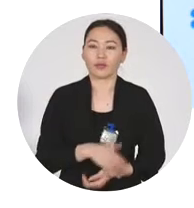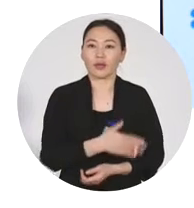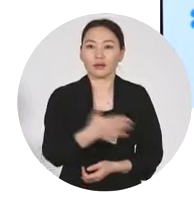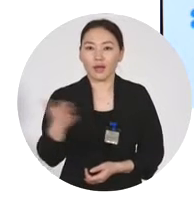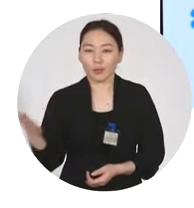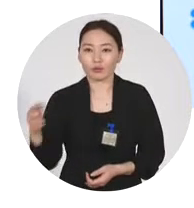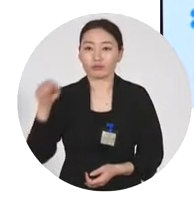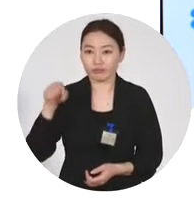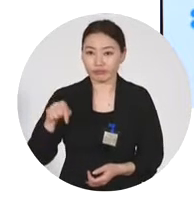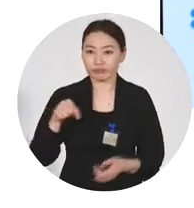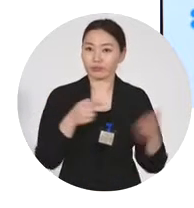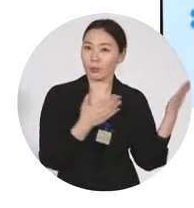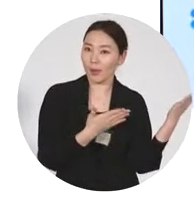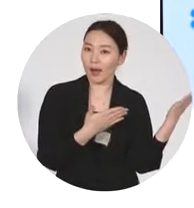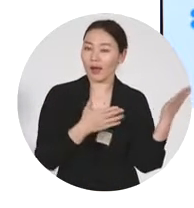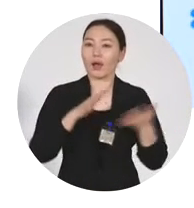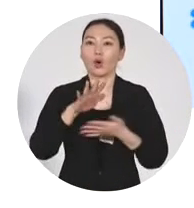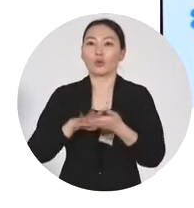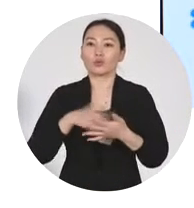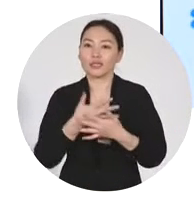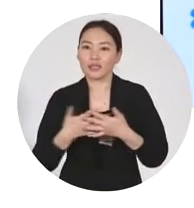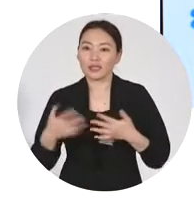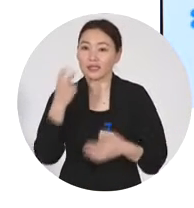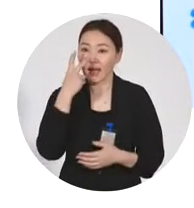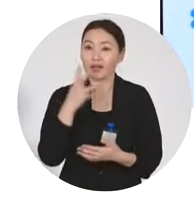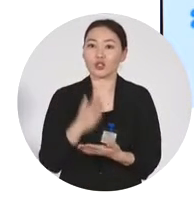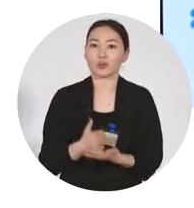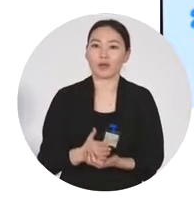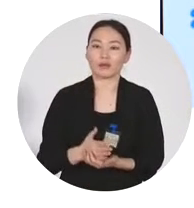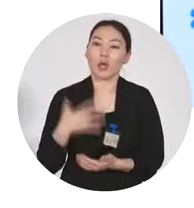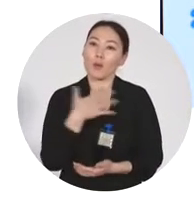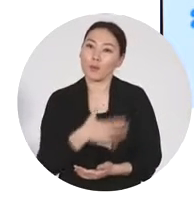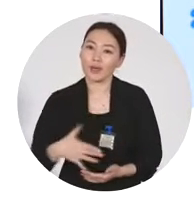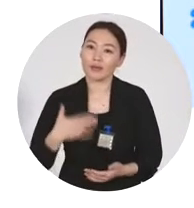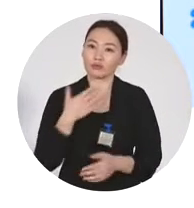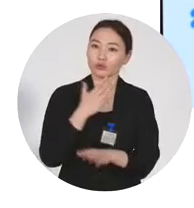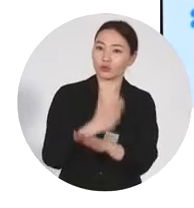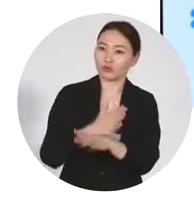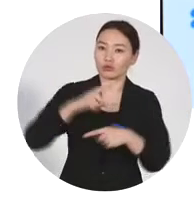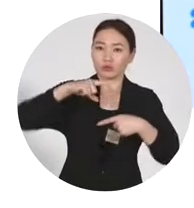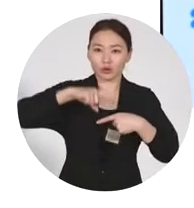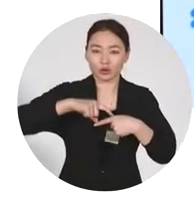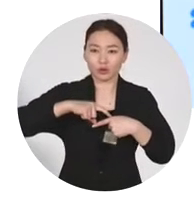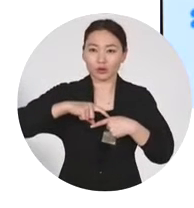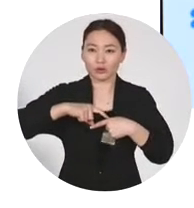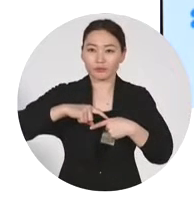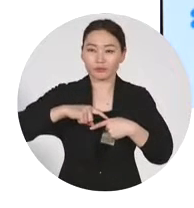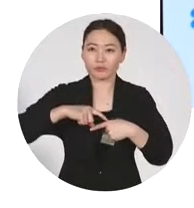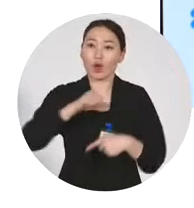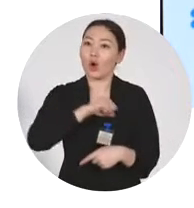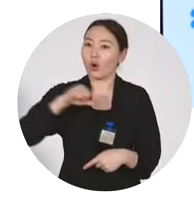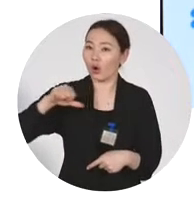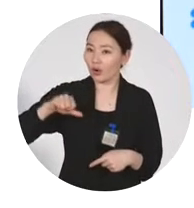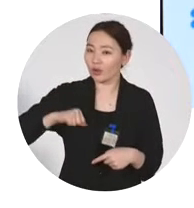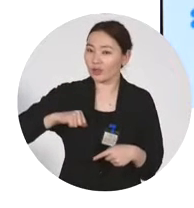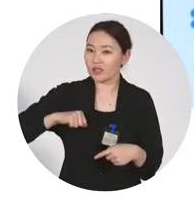та бүхэн энэ хүснэгтээс харж байна. За биеэр төгсөн нөхцөл тус бүр өөр юм гэсэн утгатай байгаа. За